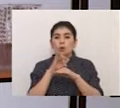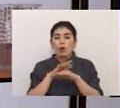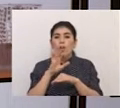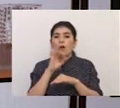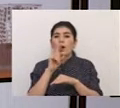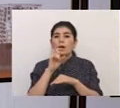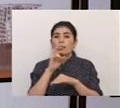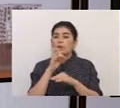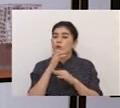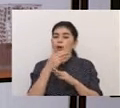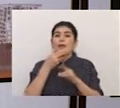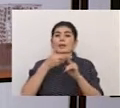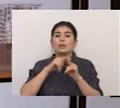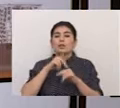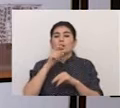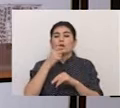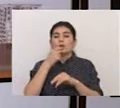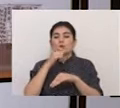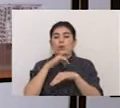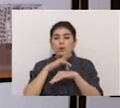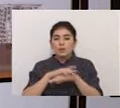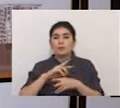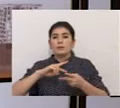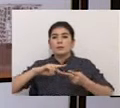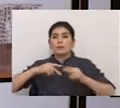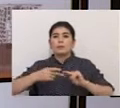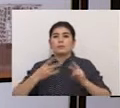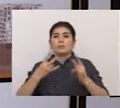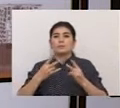ohangi bo'lmadi. Siz o'shani tuganlik ohangiga keltirasiz.